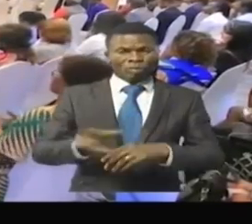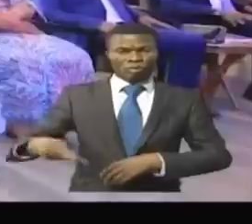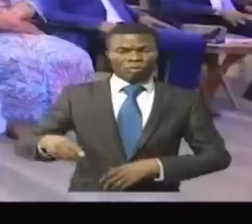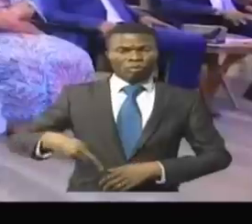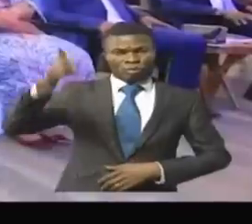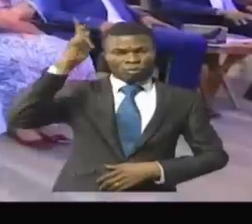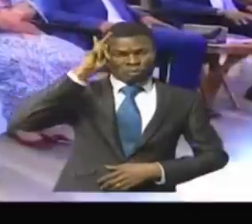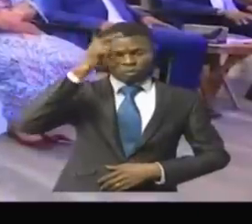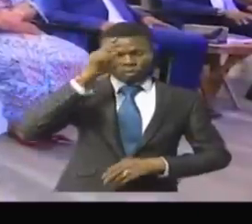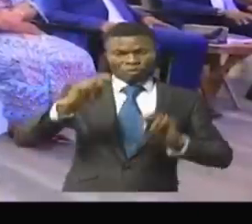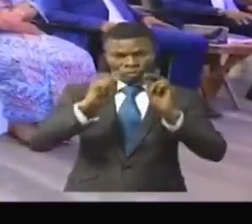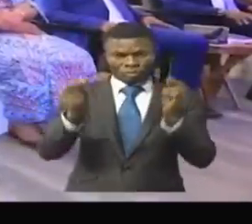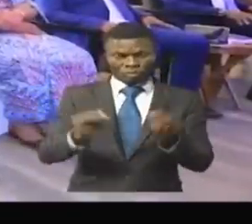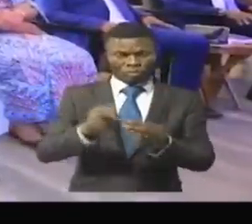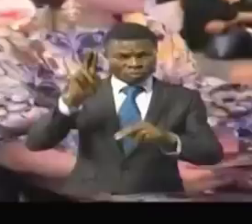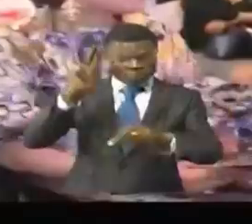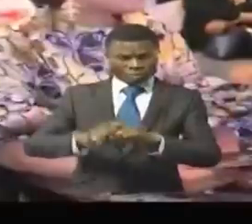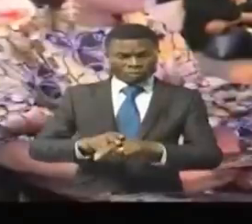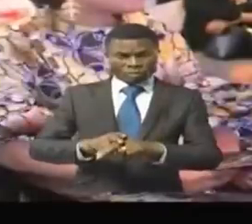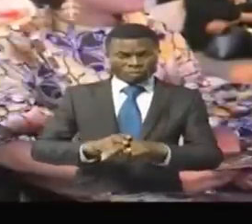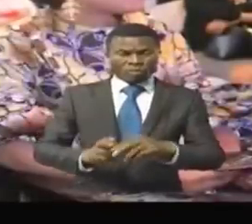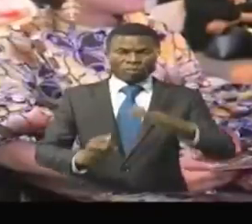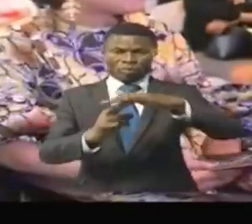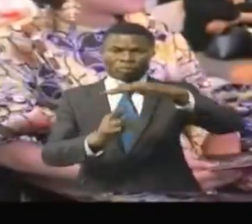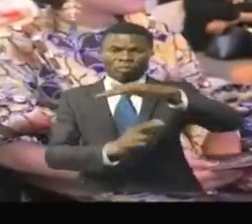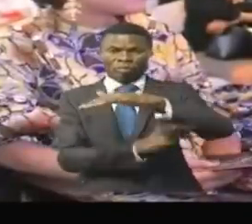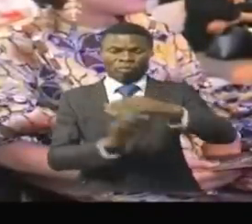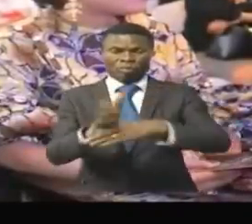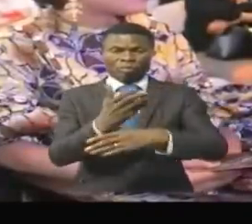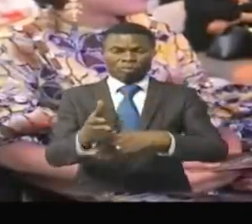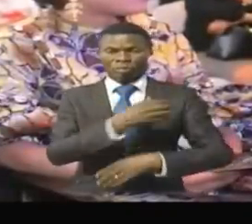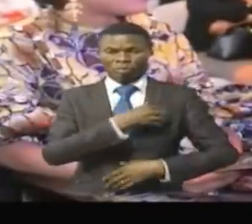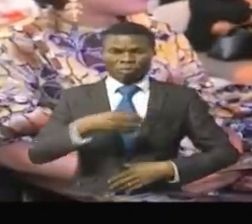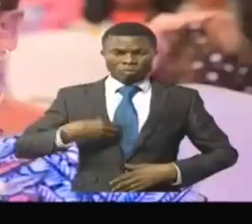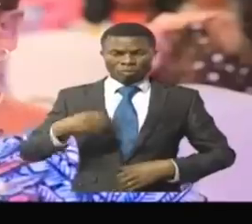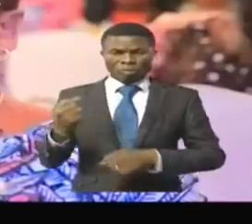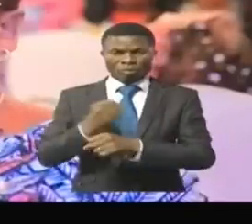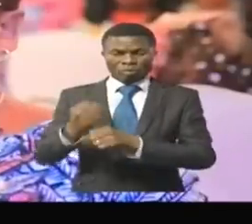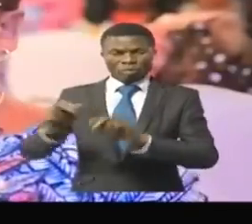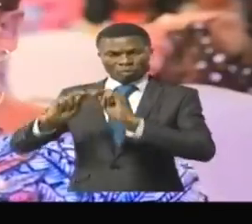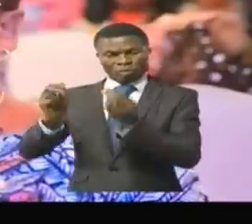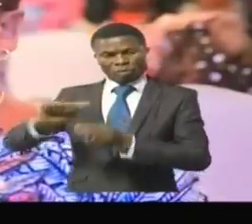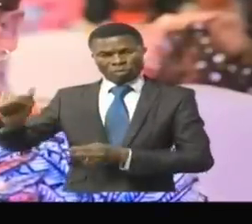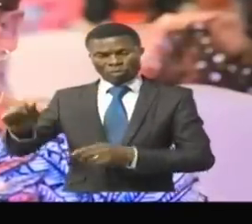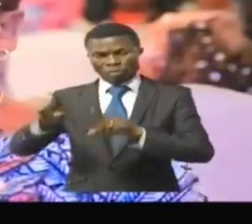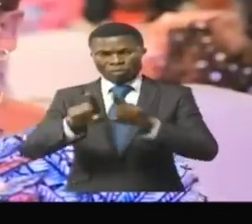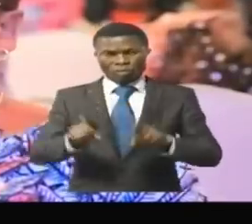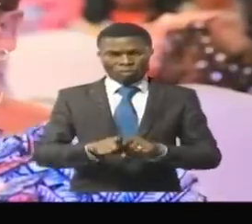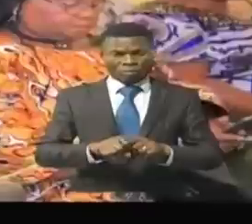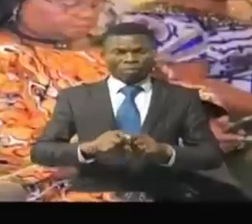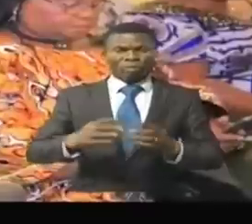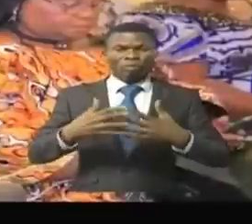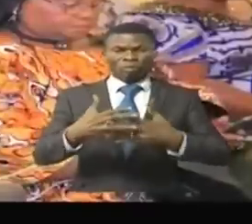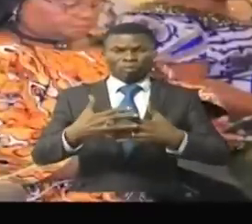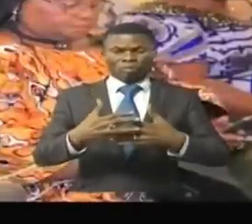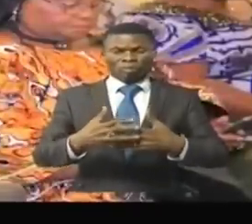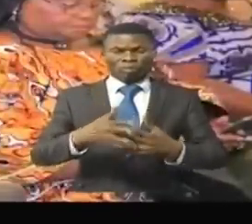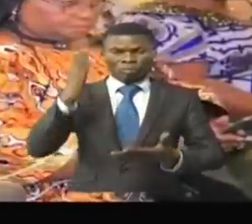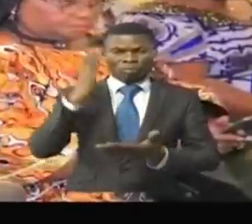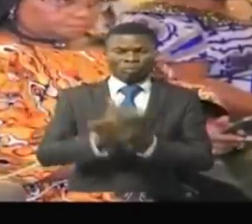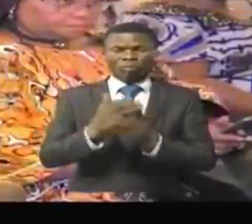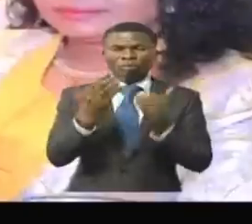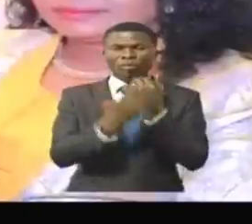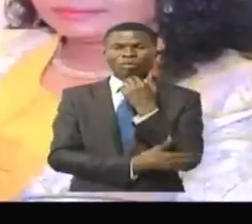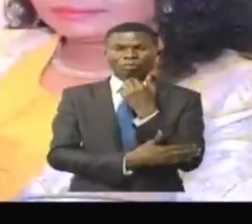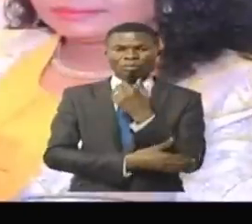Cette structure se positionne comme pont entre les femmes du secteur formel et informel pour une synergie dans la lutte contre la